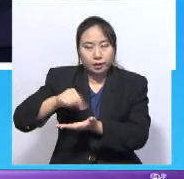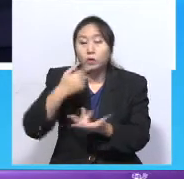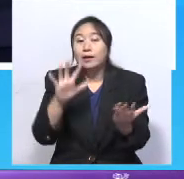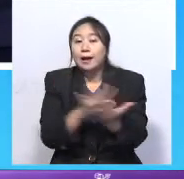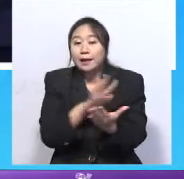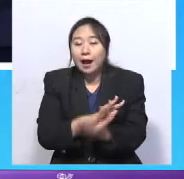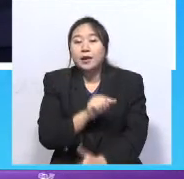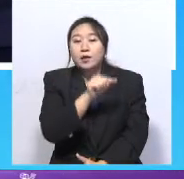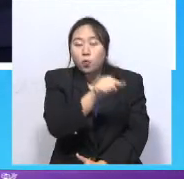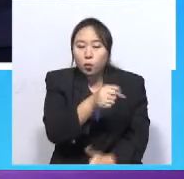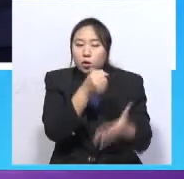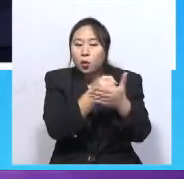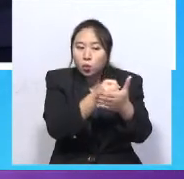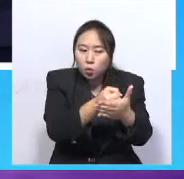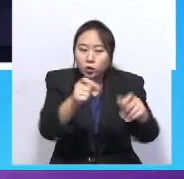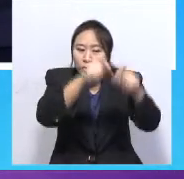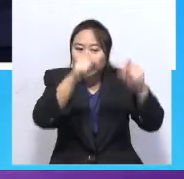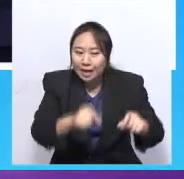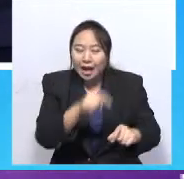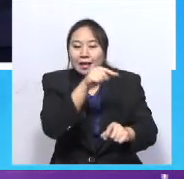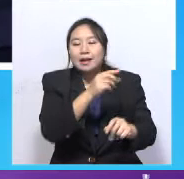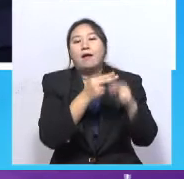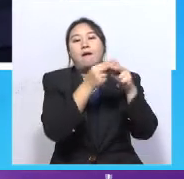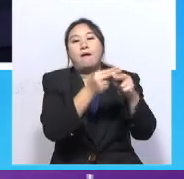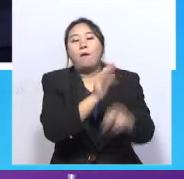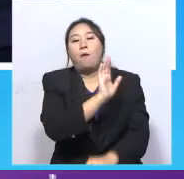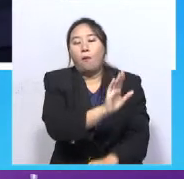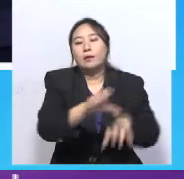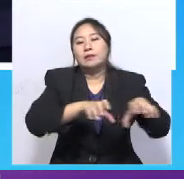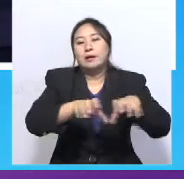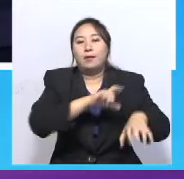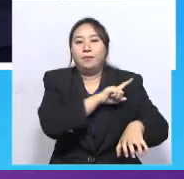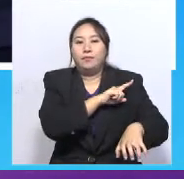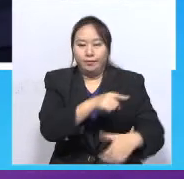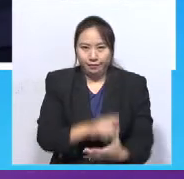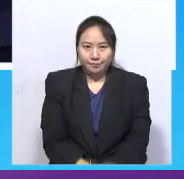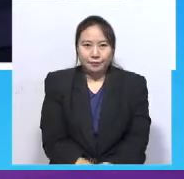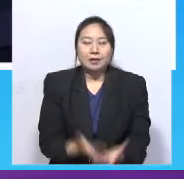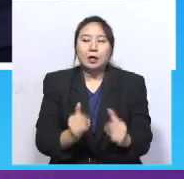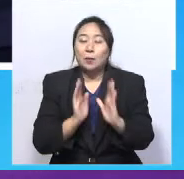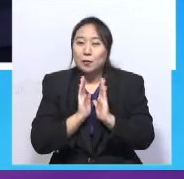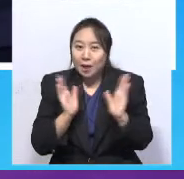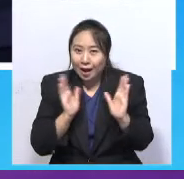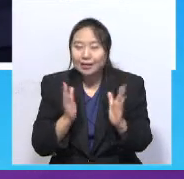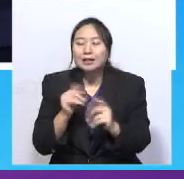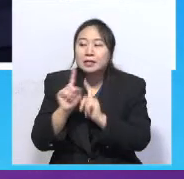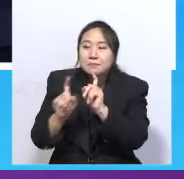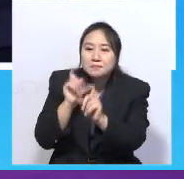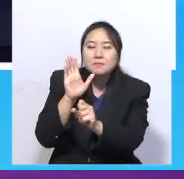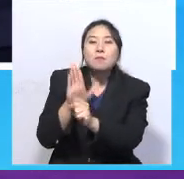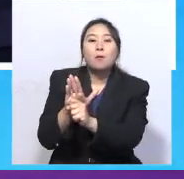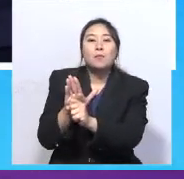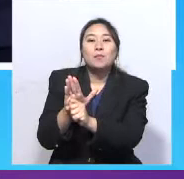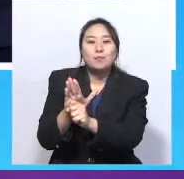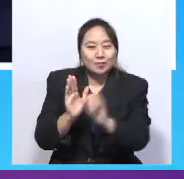ารที่เขาจะไว้ต่อสู้กันในฐานะคู่สัญญานั้นก็คงเป็นเรื่องของเขาที่เขาจะดำเนินการครับผม ครับขอบพระคุณมากครับผบ.ครับตรวจสอบเท่านี้ก่อนนะ